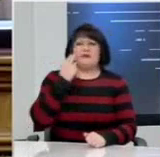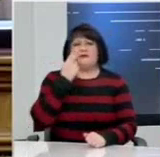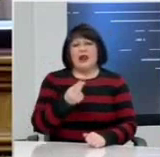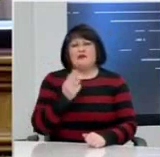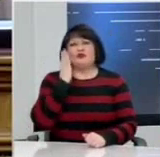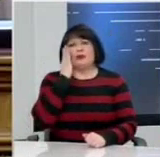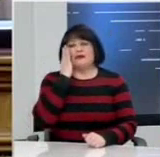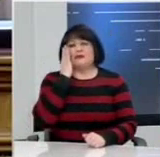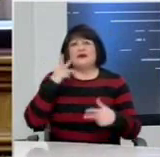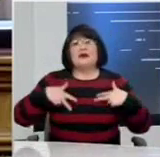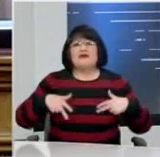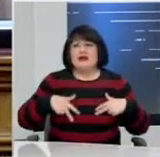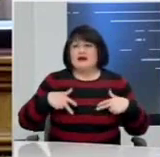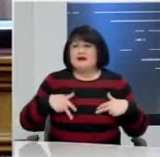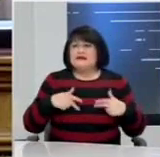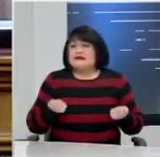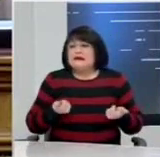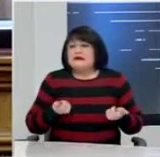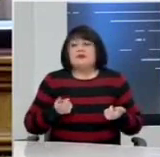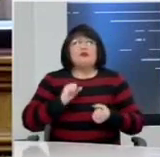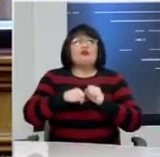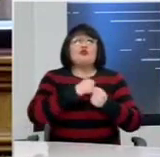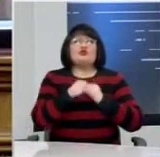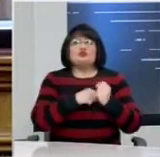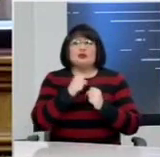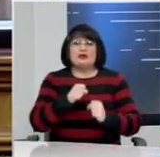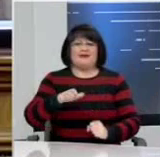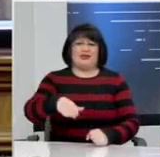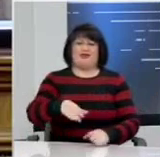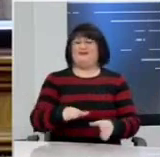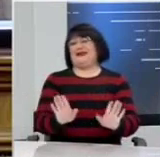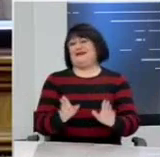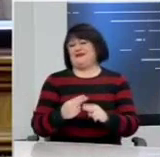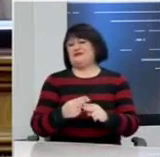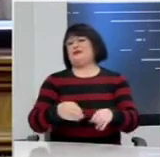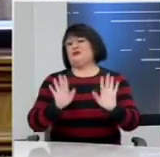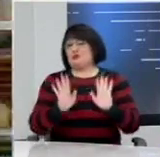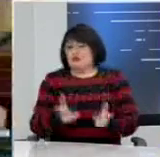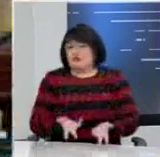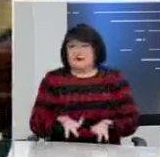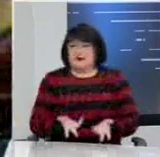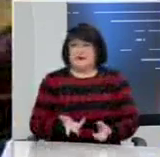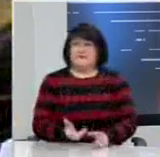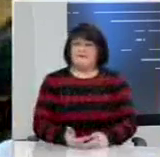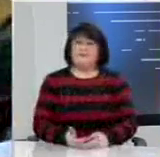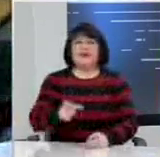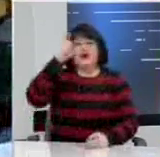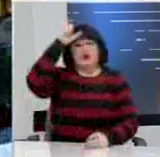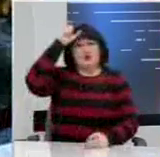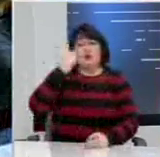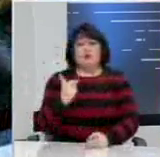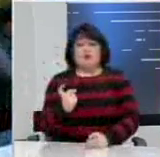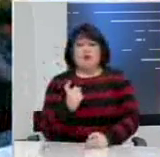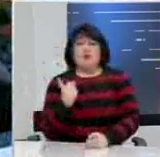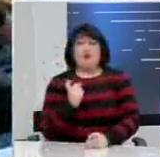παρακολουθούμε μια κυβέρνηση που προσπαθεί να υποβαθμίσει την τουρκική